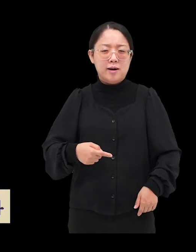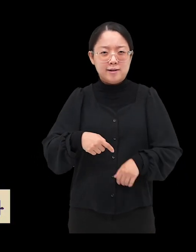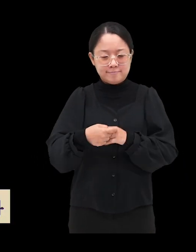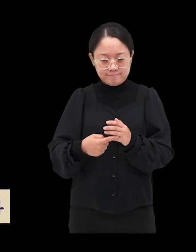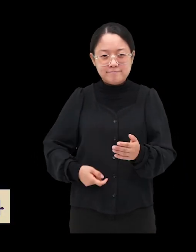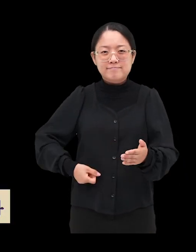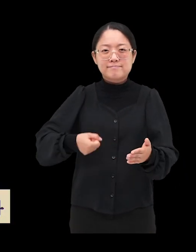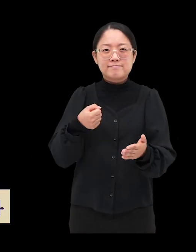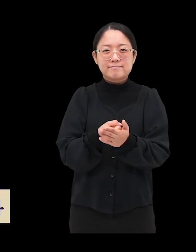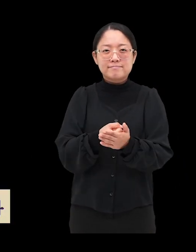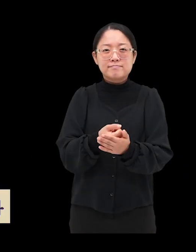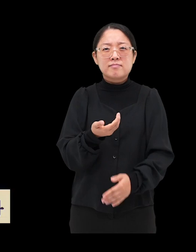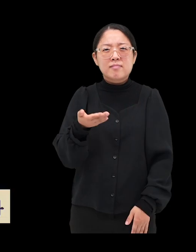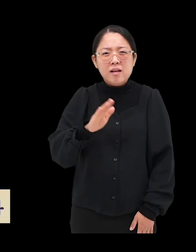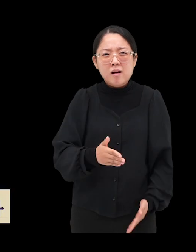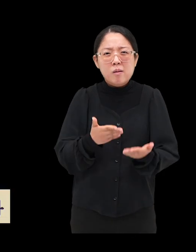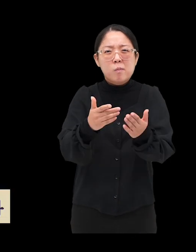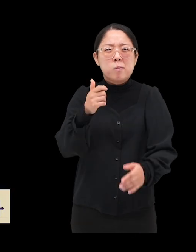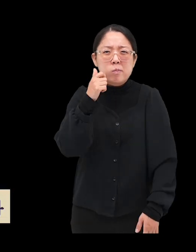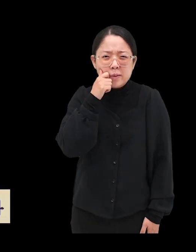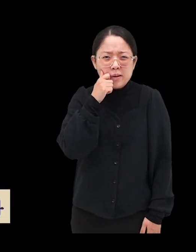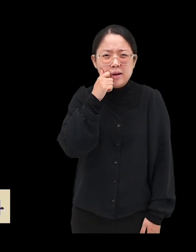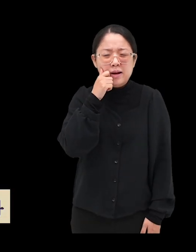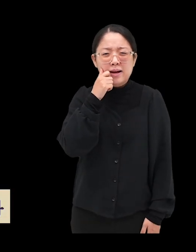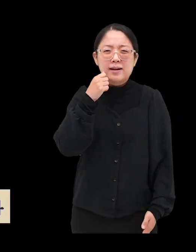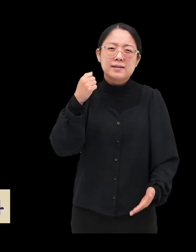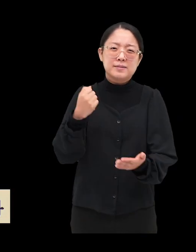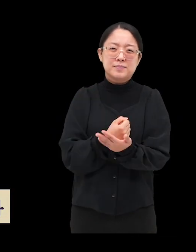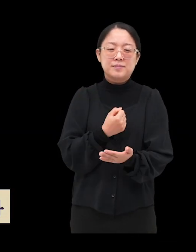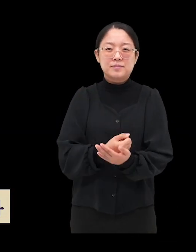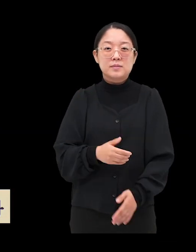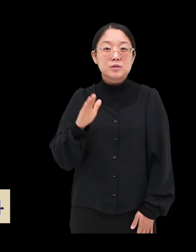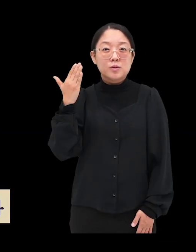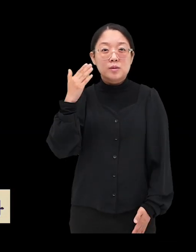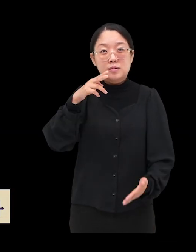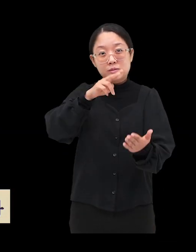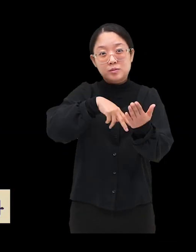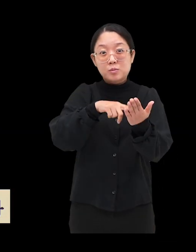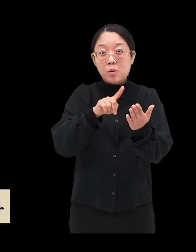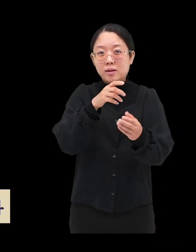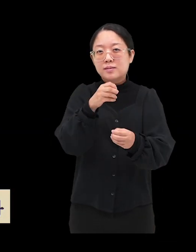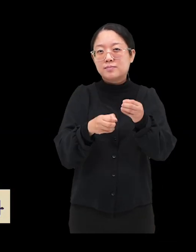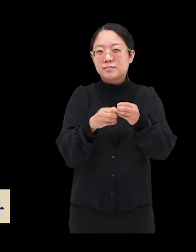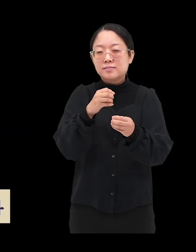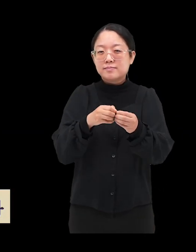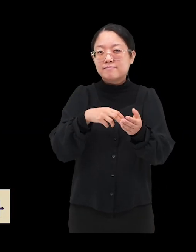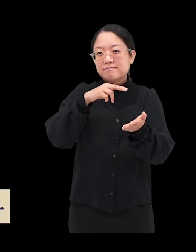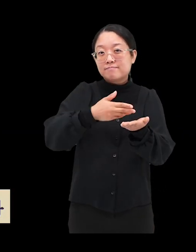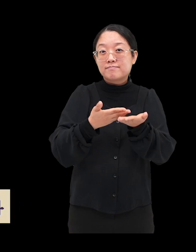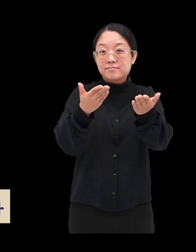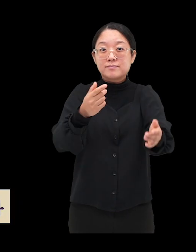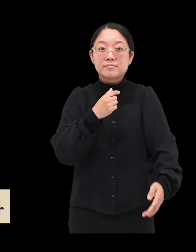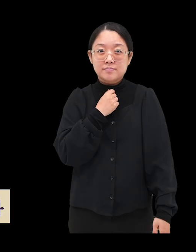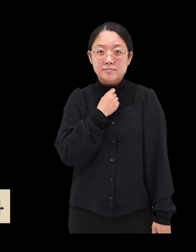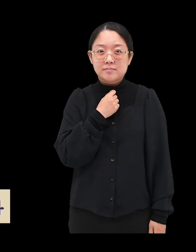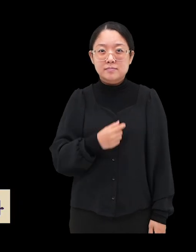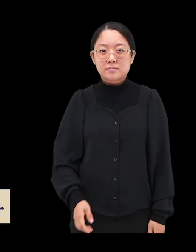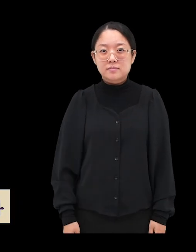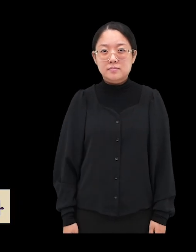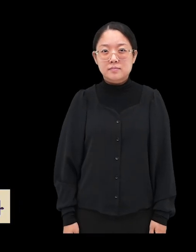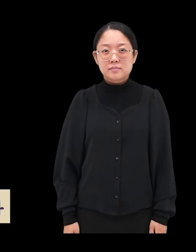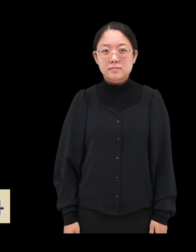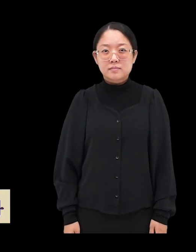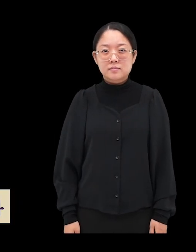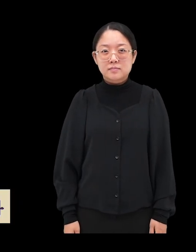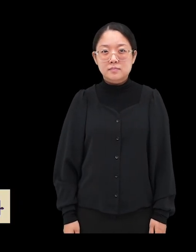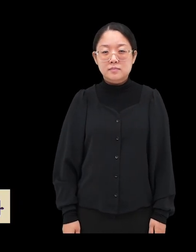이렇게 마음을 먹었었거든요. 근데 그러지 못하게 돼서 제가 요즘에 읽고 있는 시 한 편을 여러분께 낭송해 드리고 싶네요. 네,